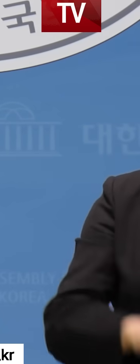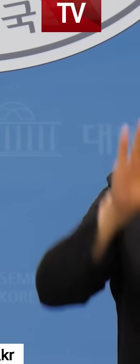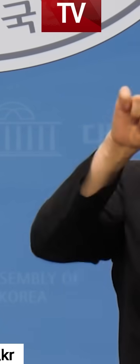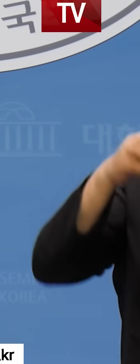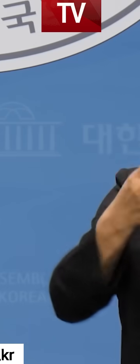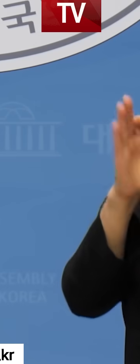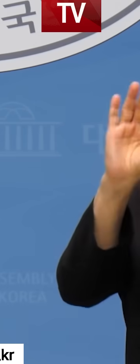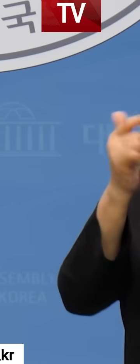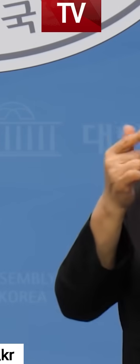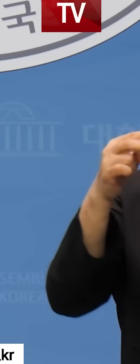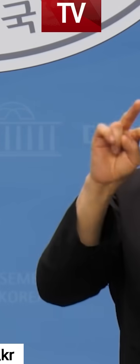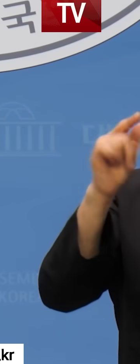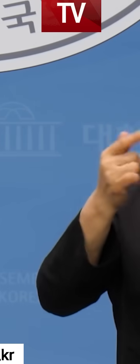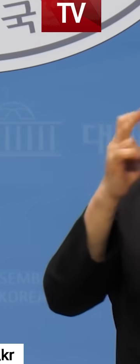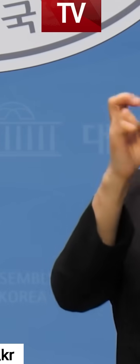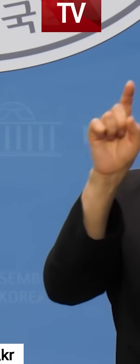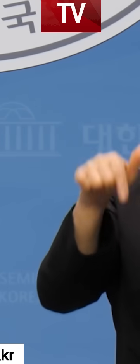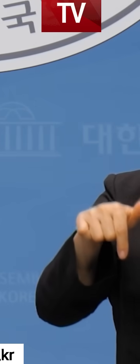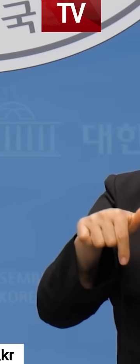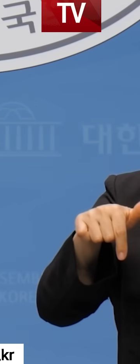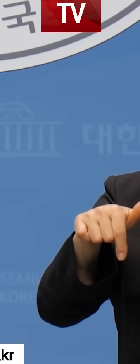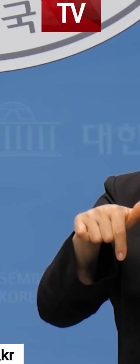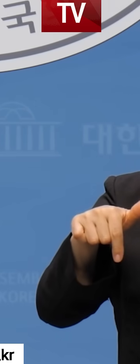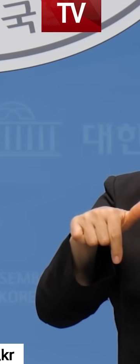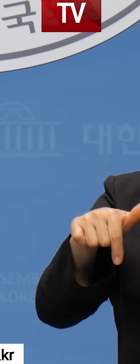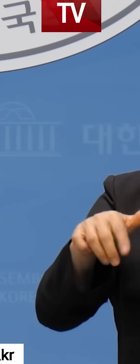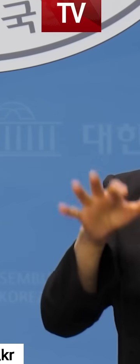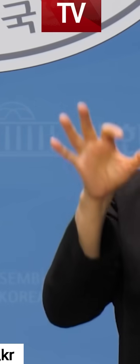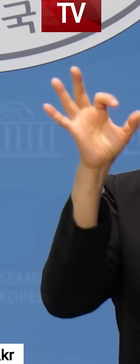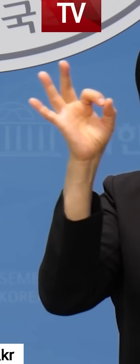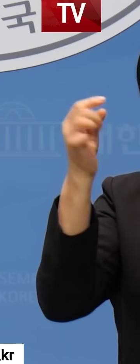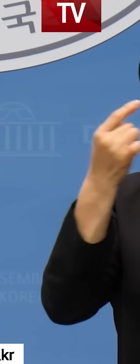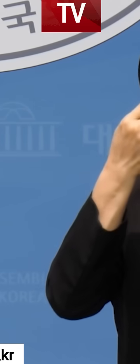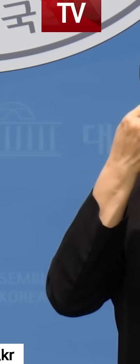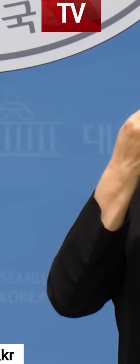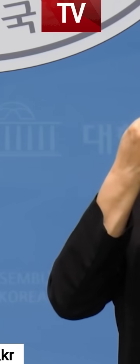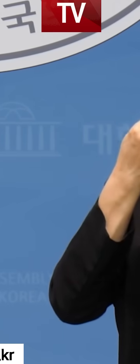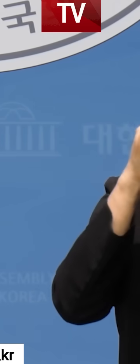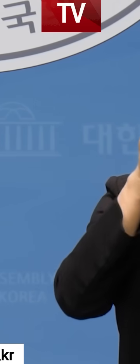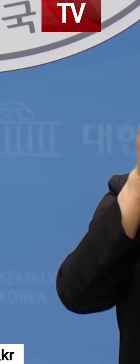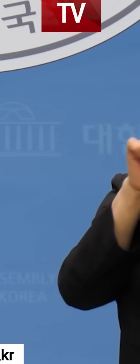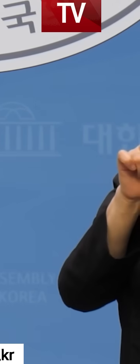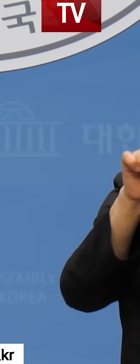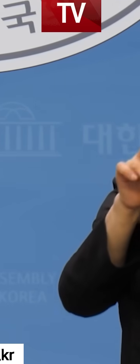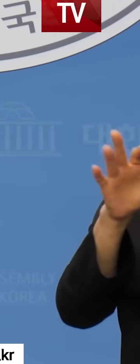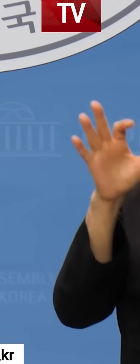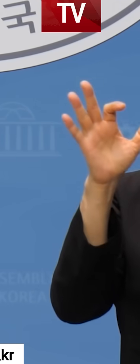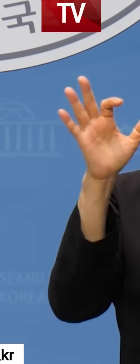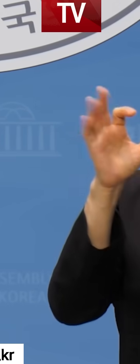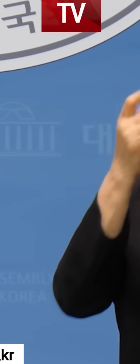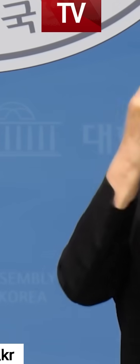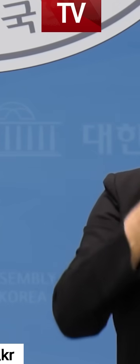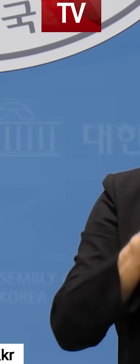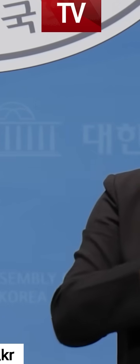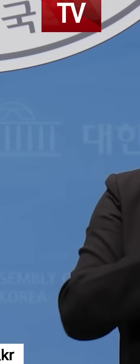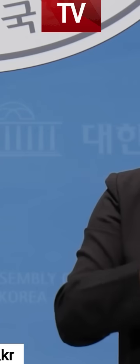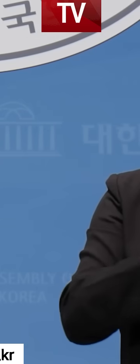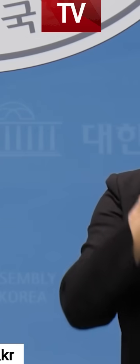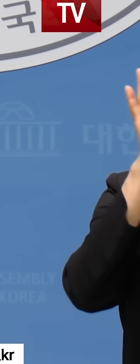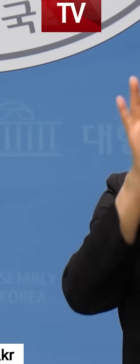불, 안, 돔, 목. 부처의 눈으로 세상을 바라보면 모든 것이 자유롭게